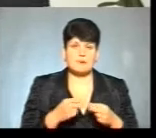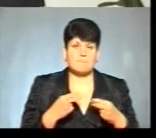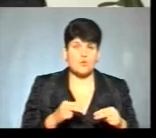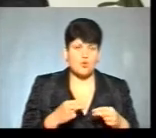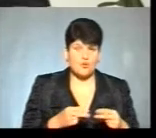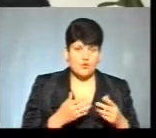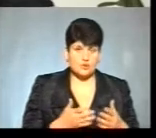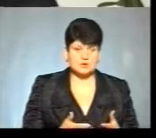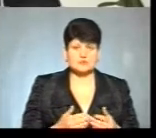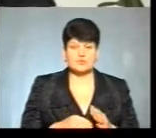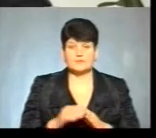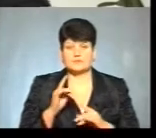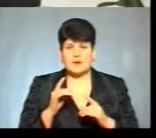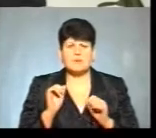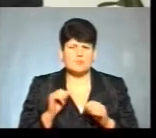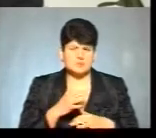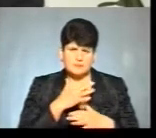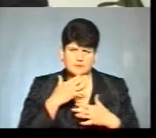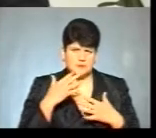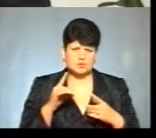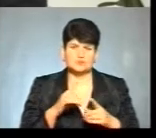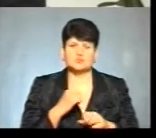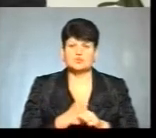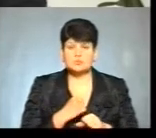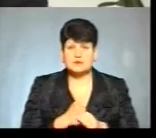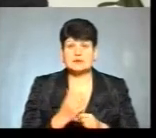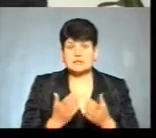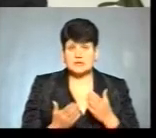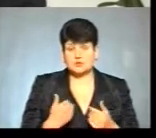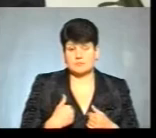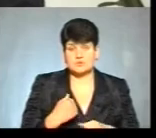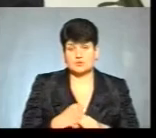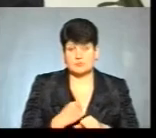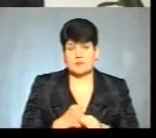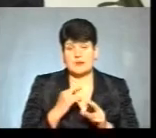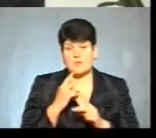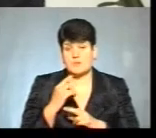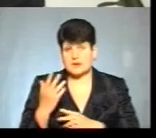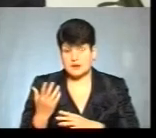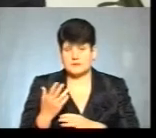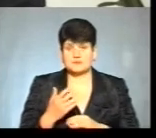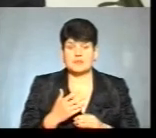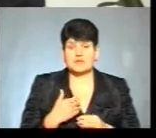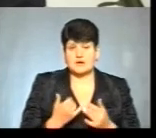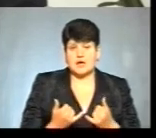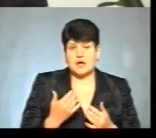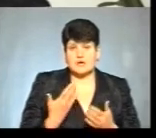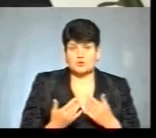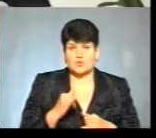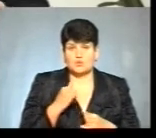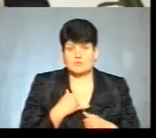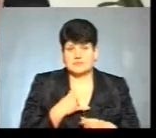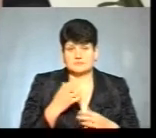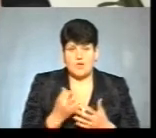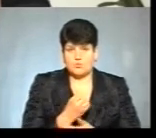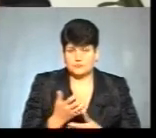Навіть в парламенті. Ми можемо багато речей зробити, якщо ми зробили певні помилки, так? Якщо воно у нас так не йде. От.